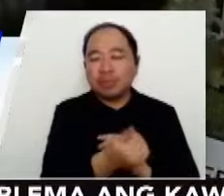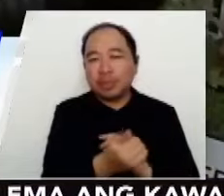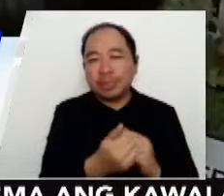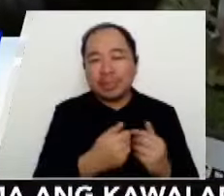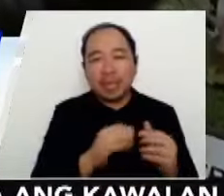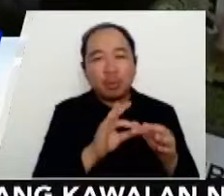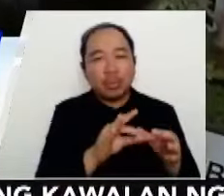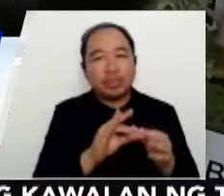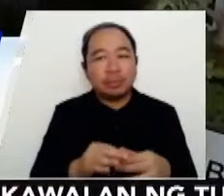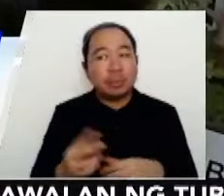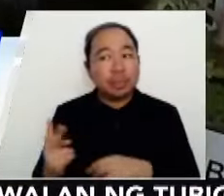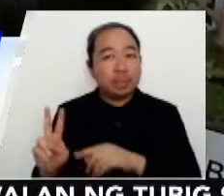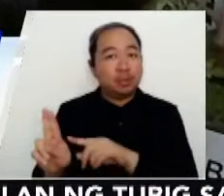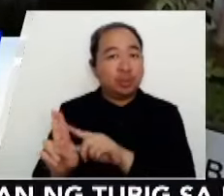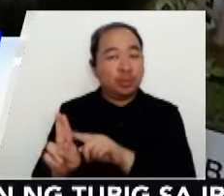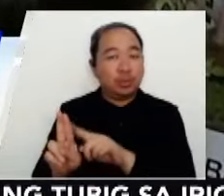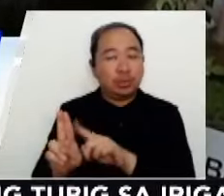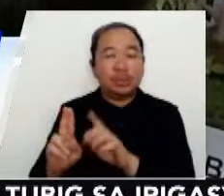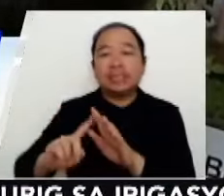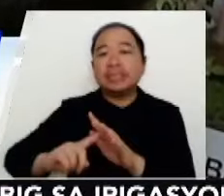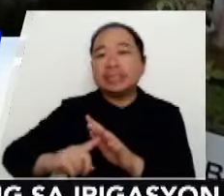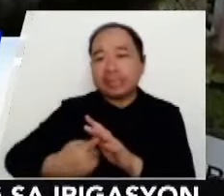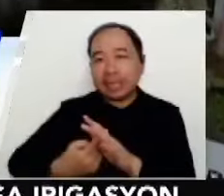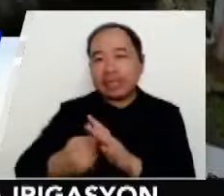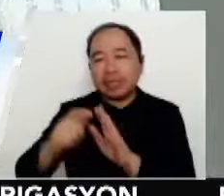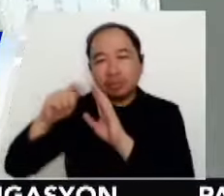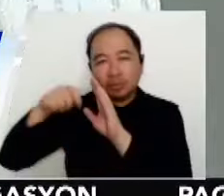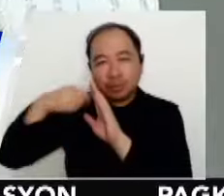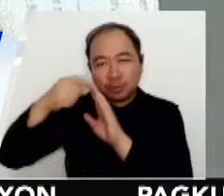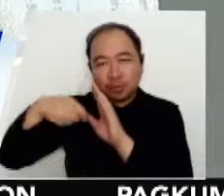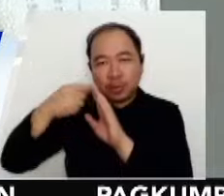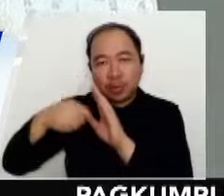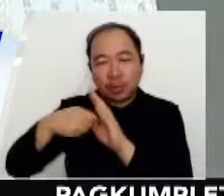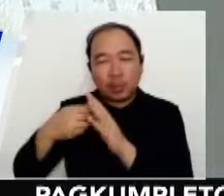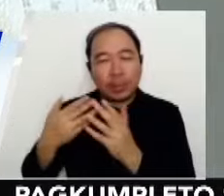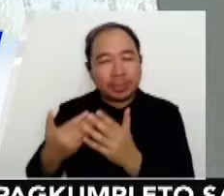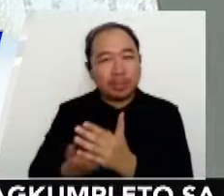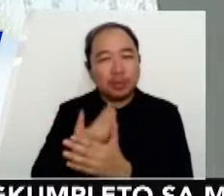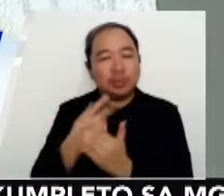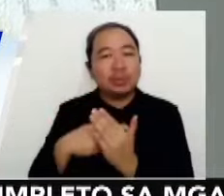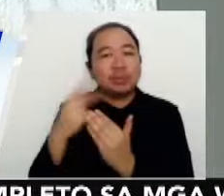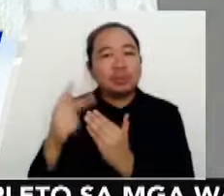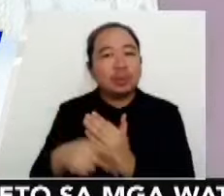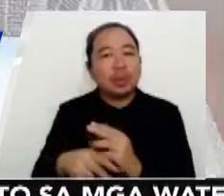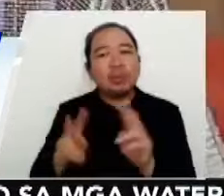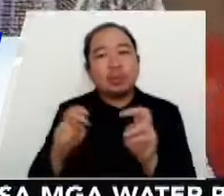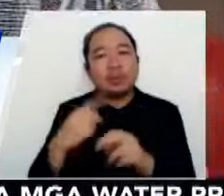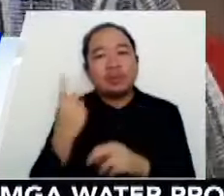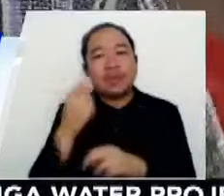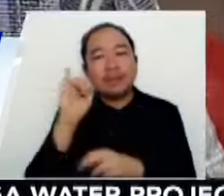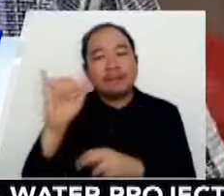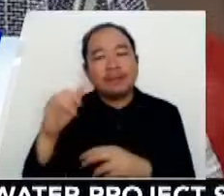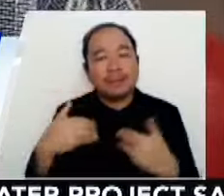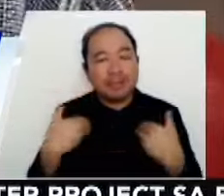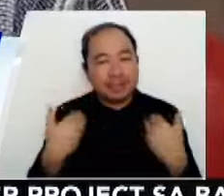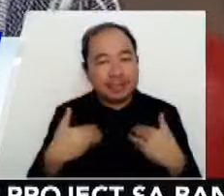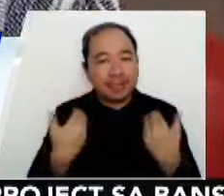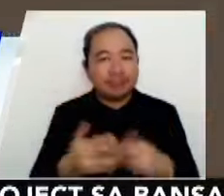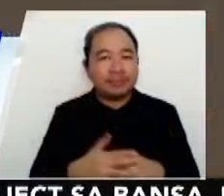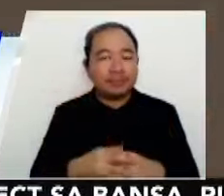naman, magsisimula ng mag-taping sa upcoming series na Forever Young. May enjoy ko to